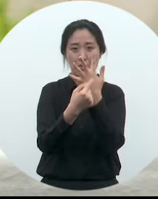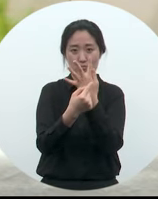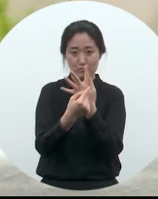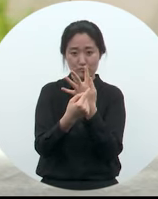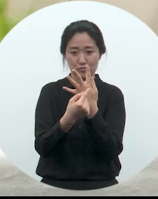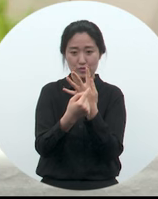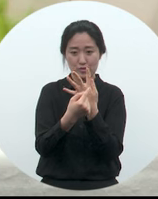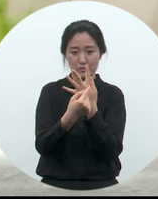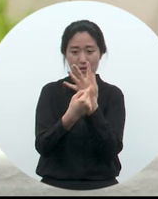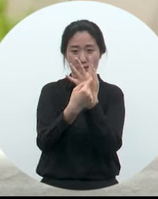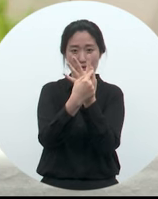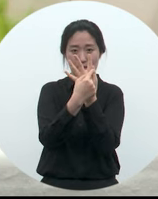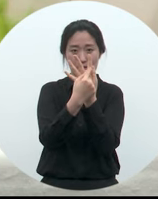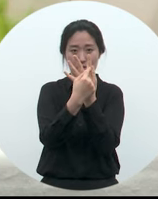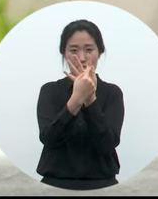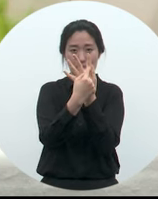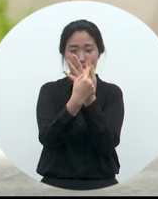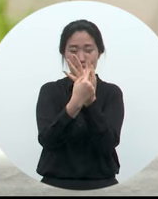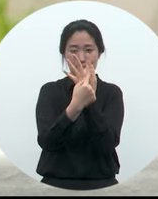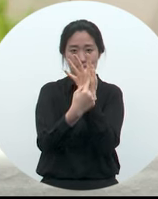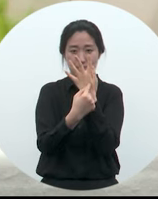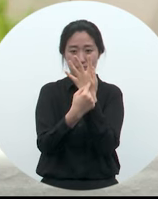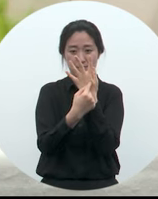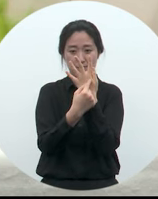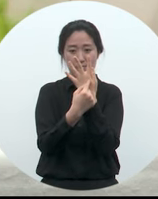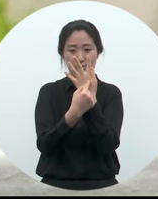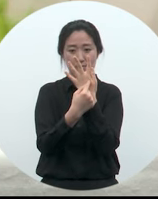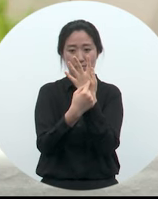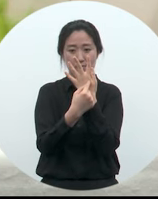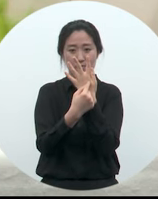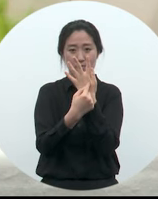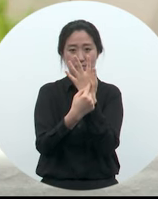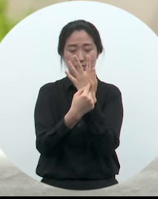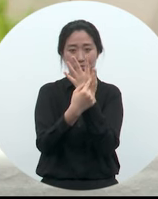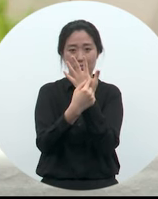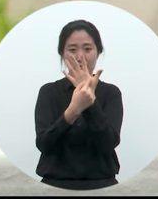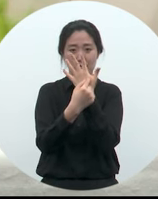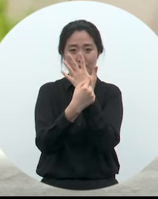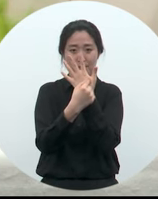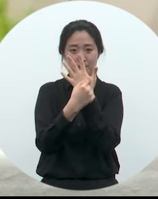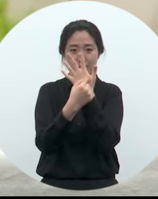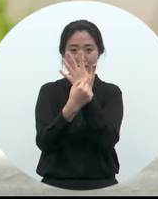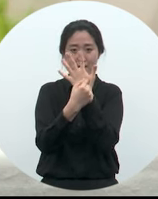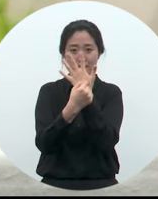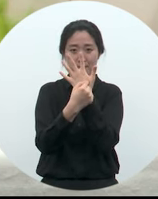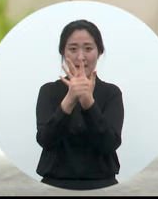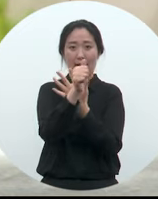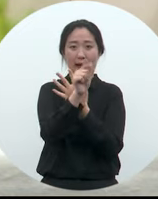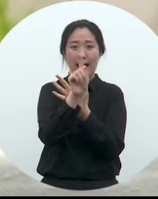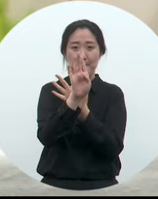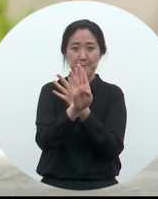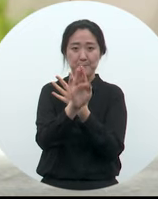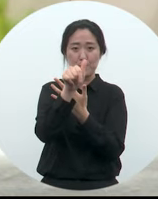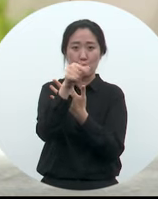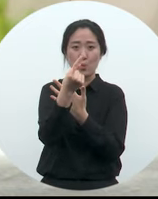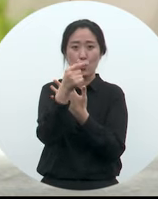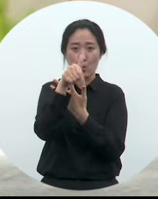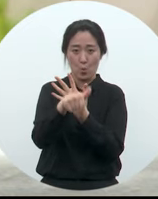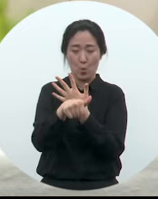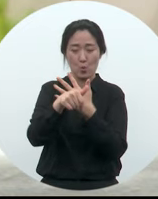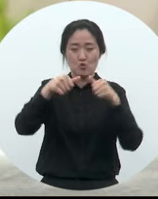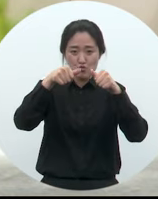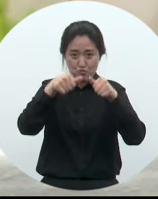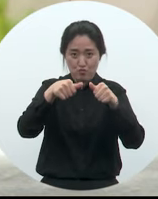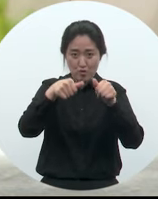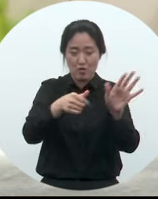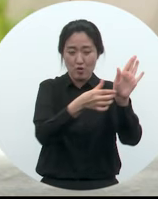때 끝에 이렇게 붙여진 끝무늬, 여기가 바로 합곡이라는 경혈인데, 이 합곡이라는 경혈을